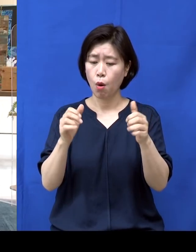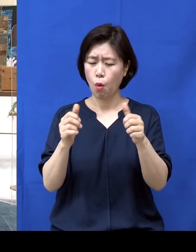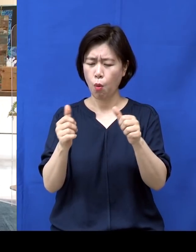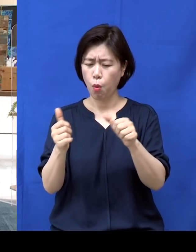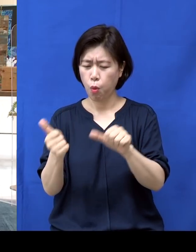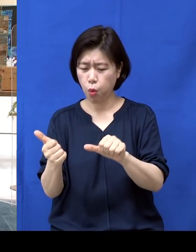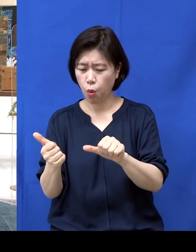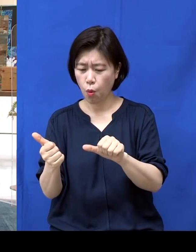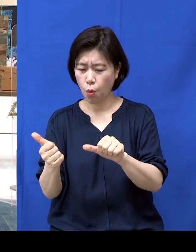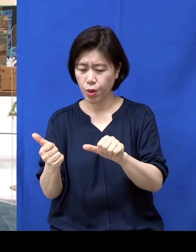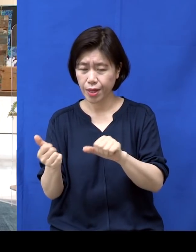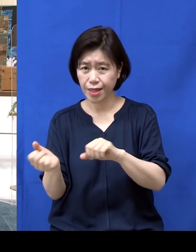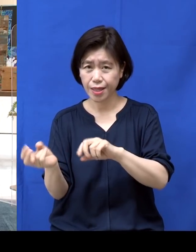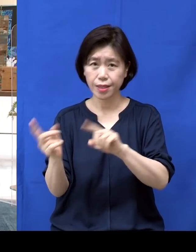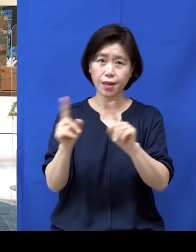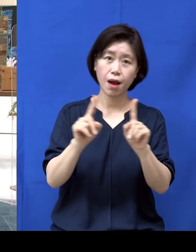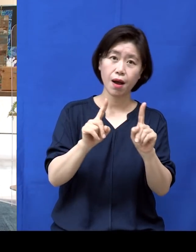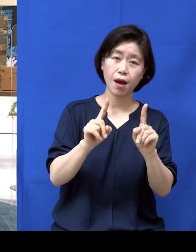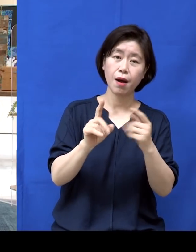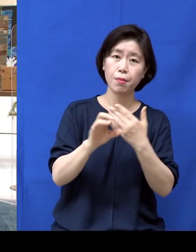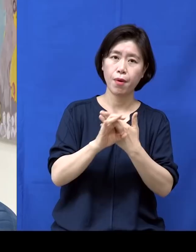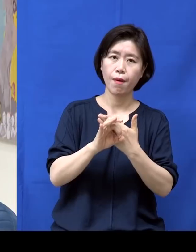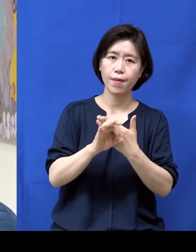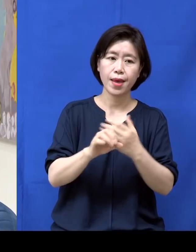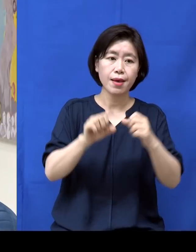사는 삶에 대한 강한 애착을 갖거나